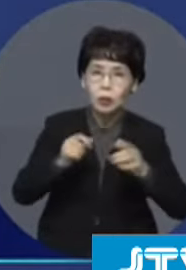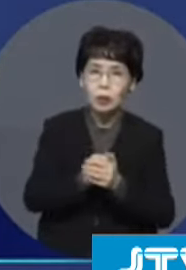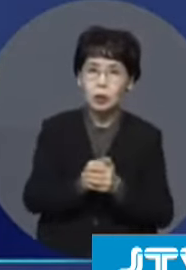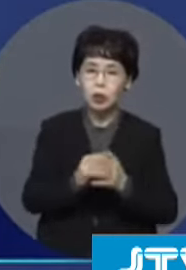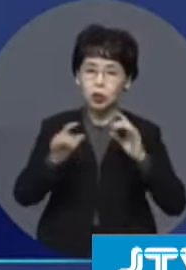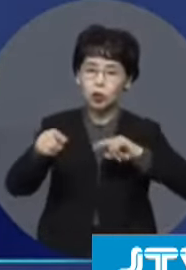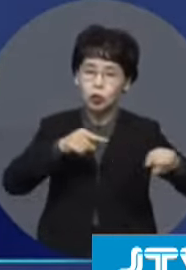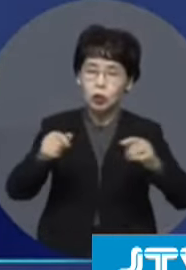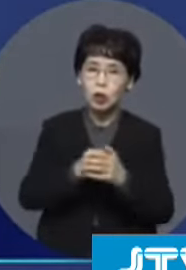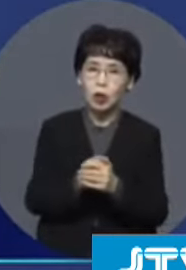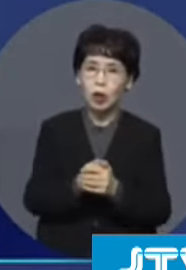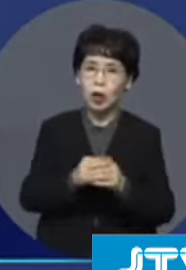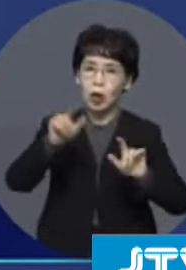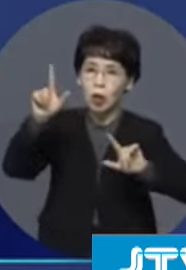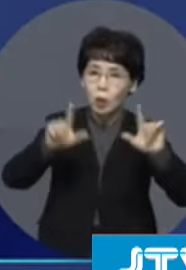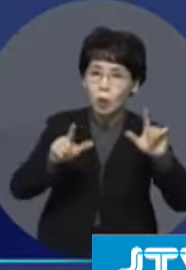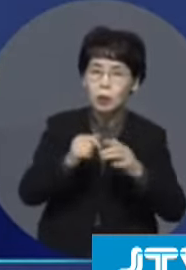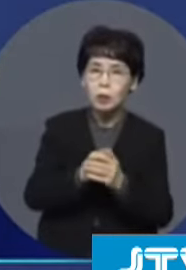국정 기조들을